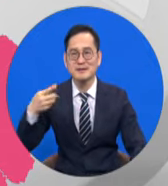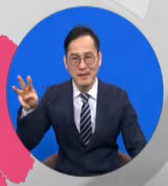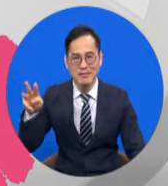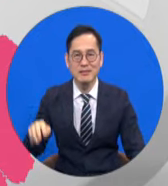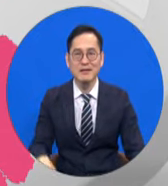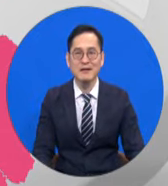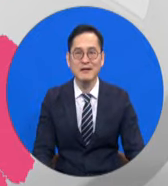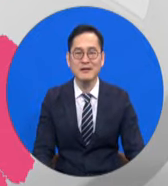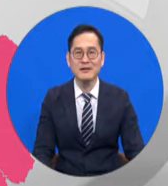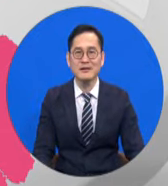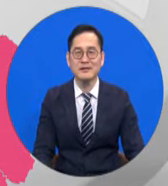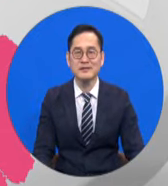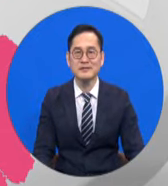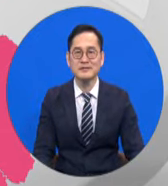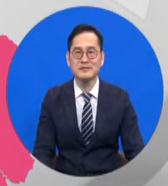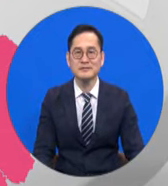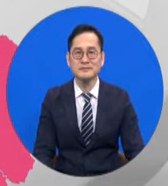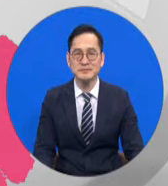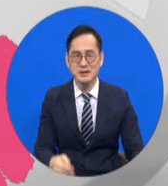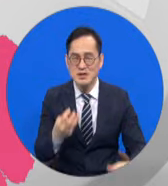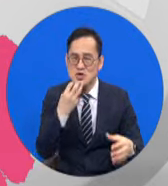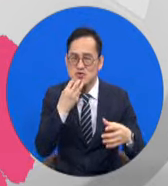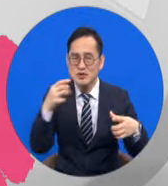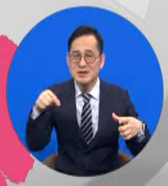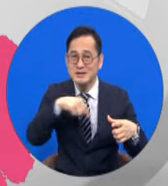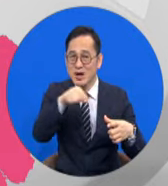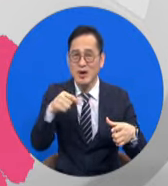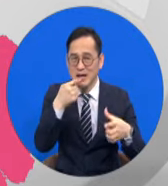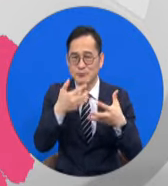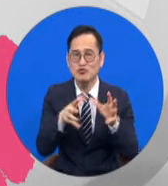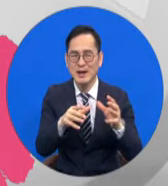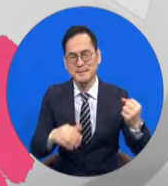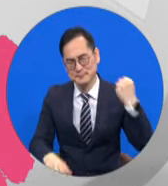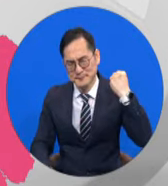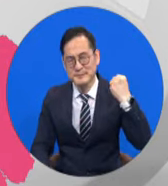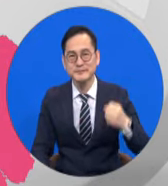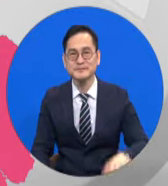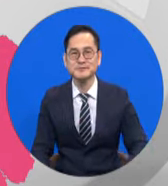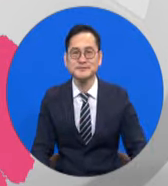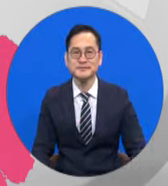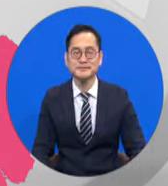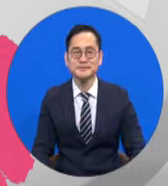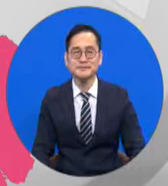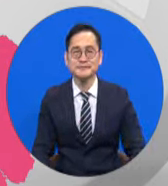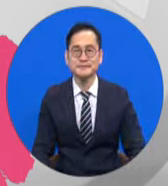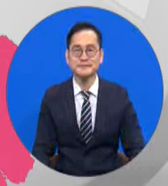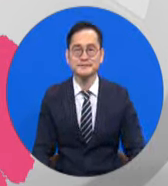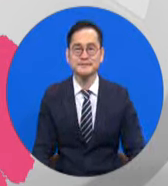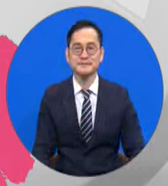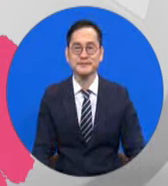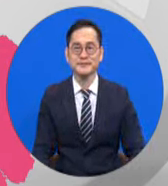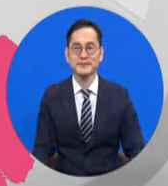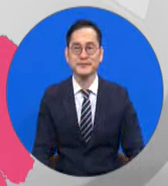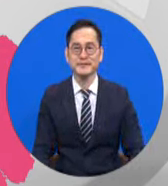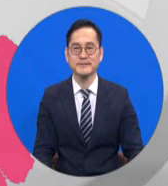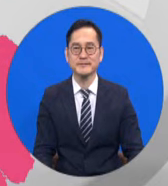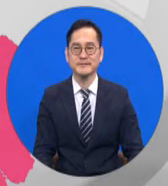이 수도권에서는 대체적으로 민주당이 지난 선거, 지지난 선거 모두 다 우세한 양상을 띄었습니다.